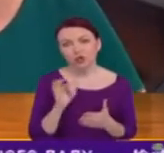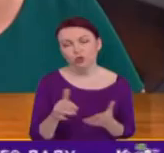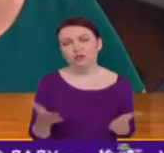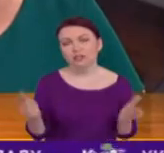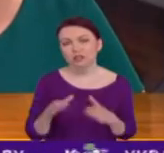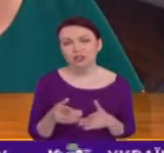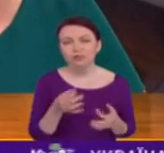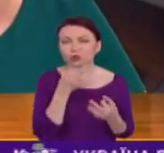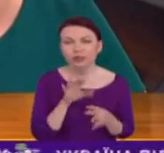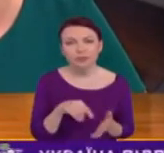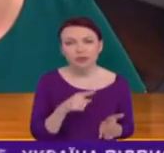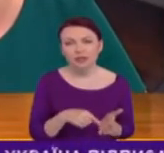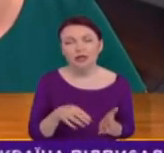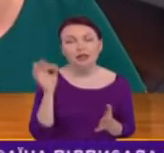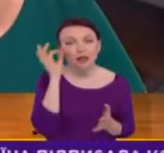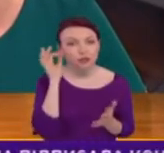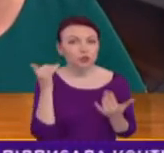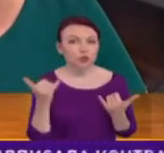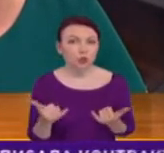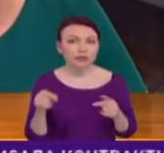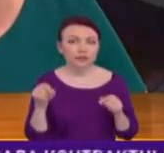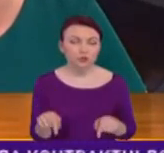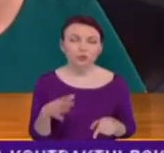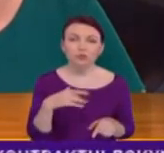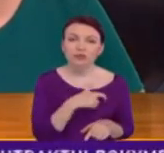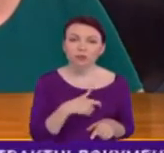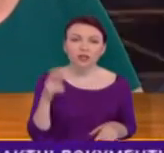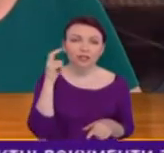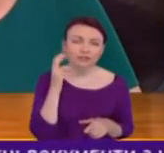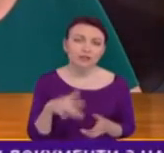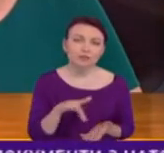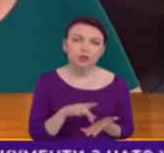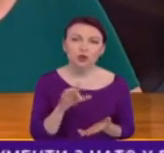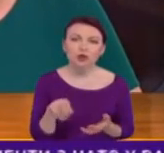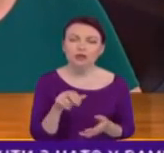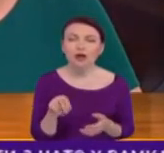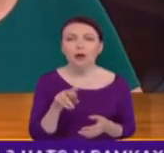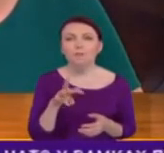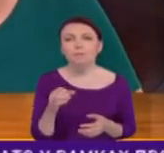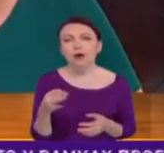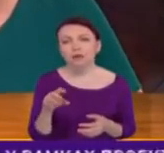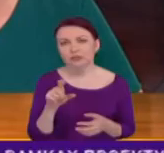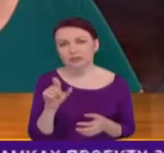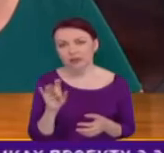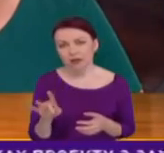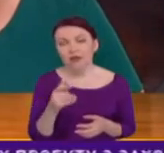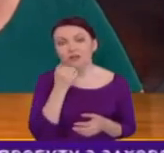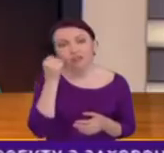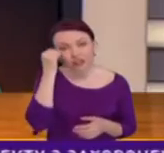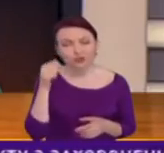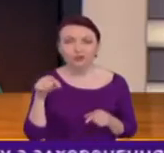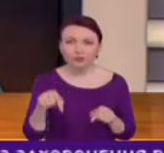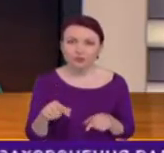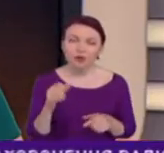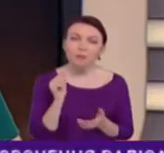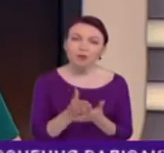залишилися будь-які питання. Нагадаю, що сьогодні в нашій студії був депутат Київської міської ради Сергій Майзель. Я вдячна за те, що ви були з нами. А